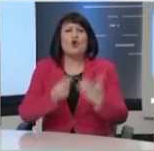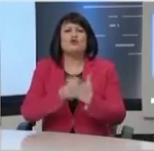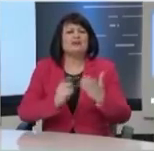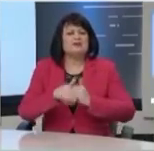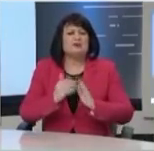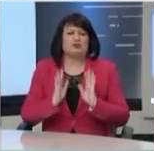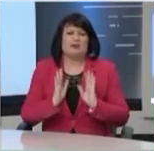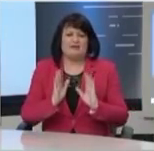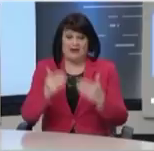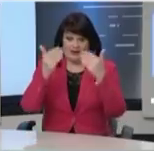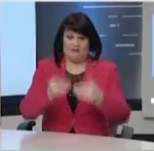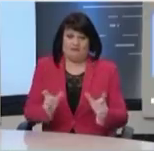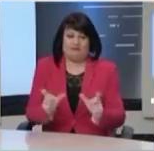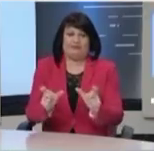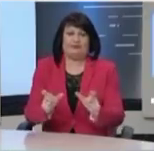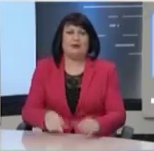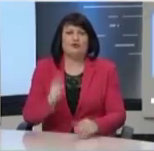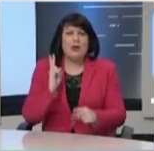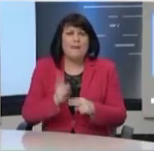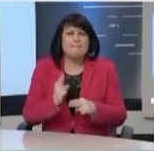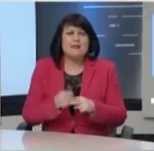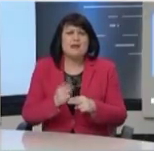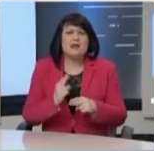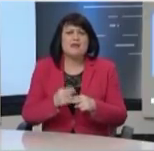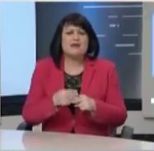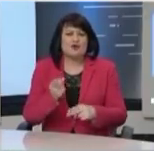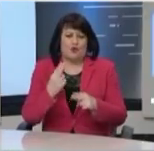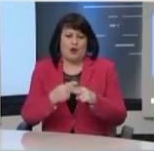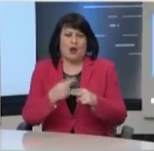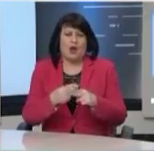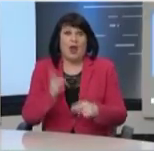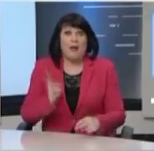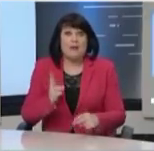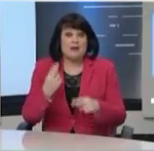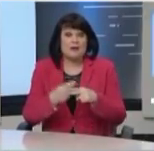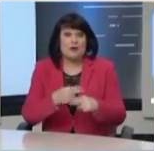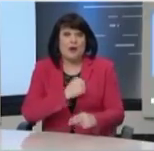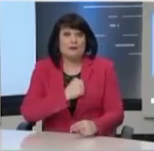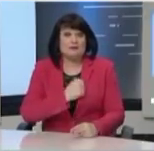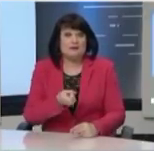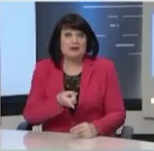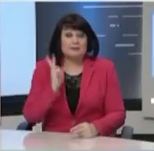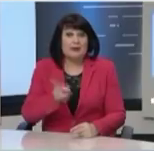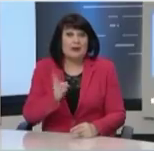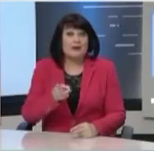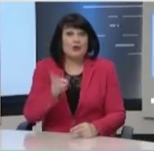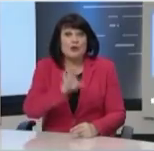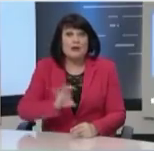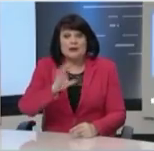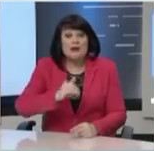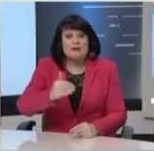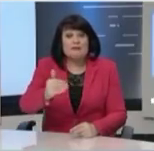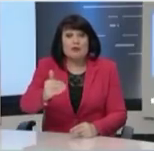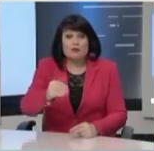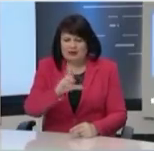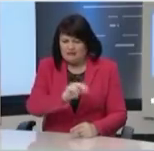απειλούν μονάχα τις αξίες μας, απειλούν ευθέως την ίδια την ύπαρξη της Ευρώπης. Ταυτιστήκατε λοιπόν με αυτούς